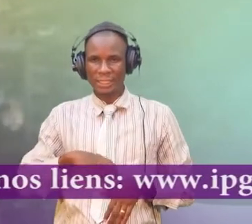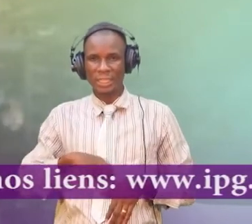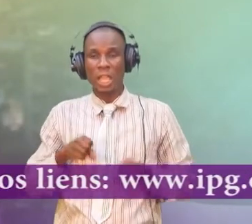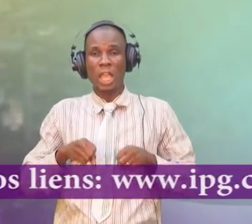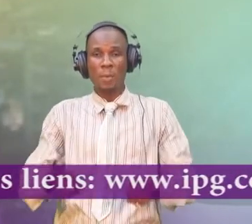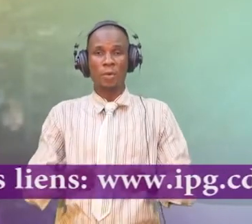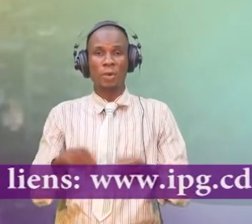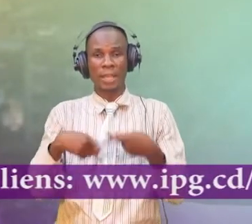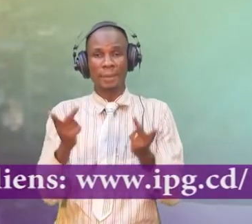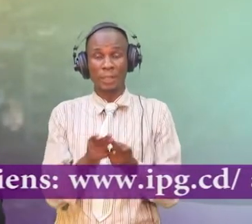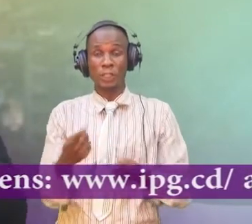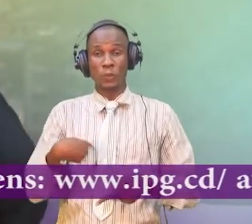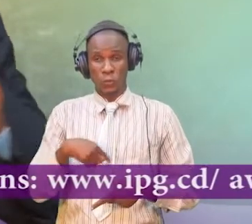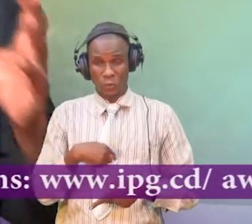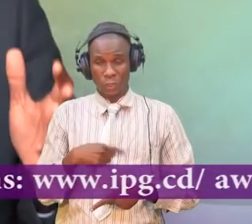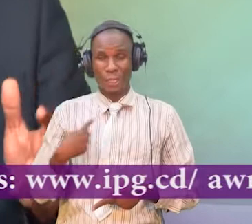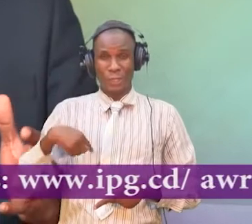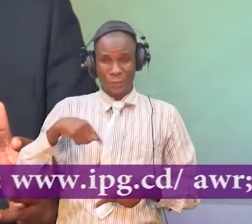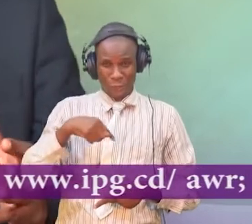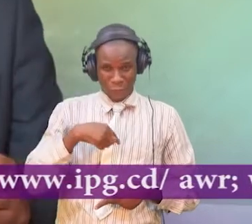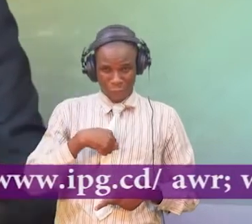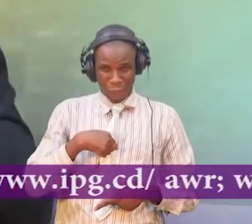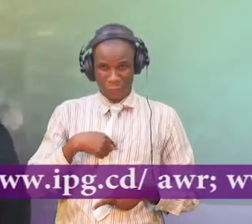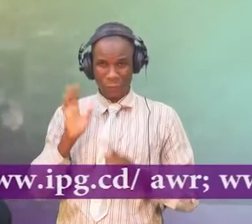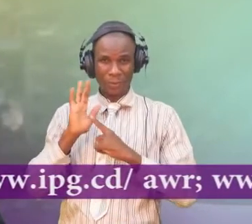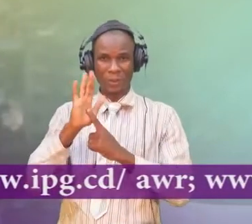Lisumu ezali kotia biso na kati ya bowumbu.